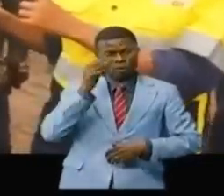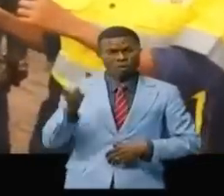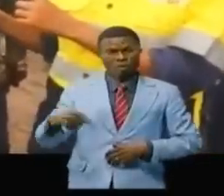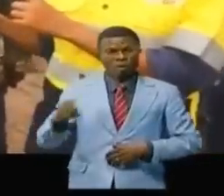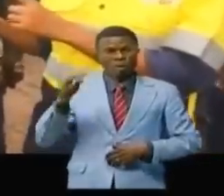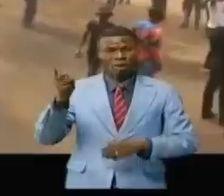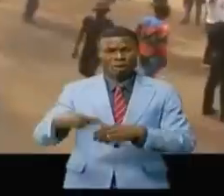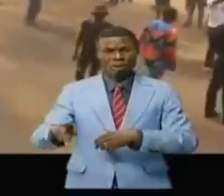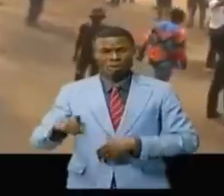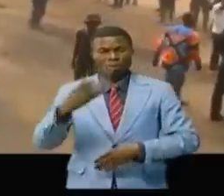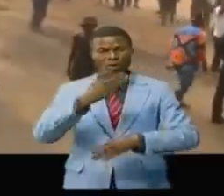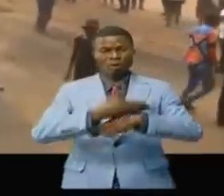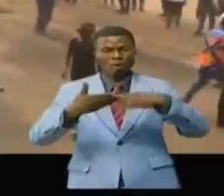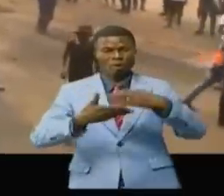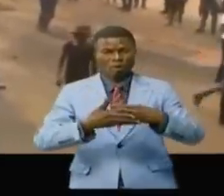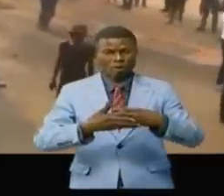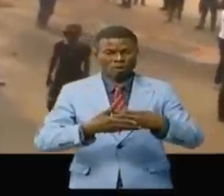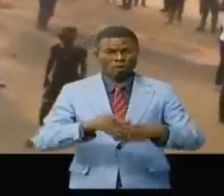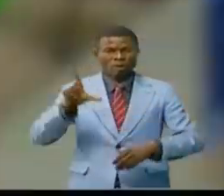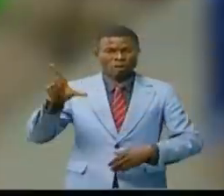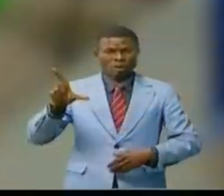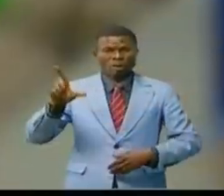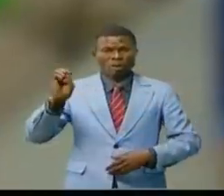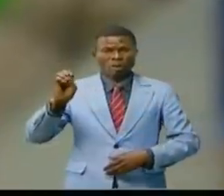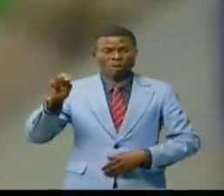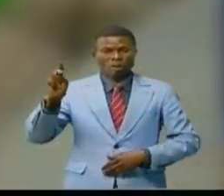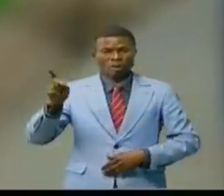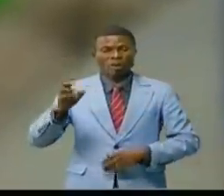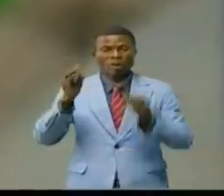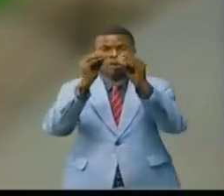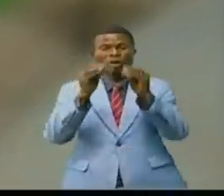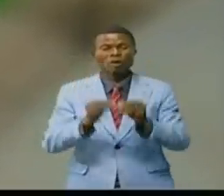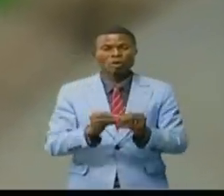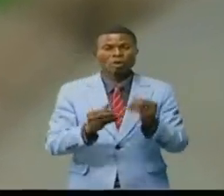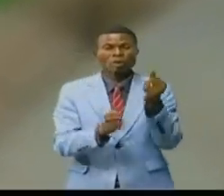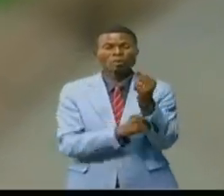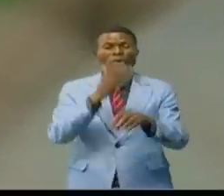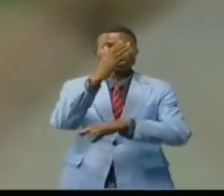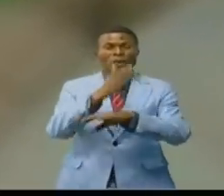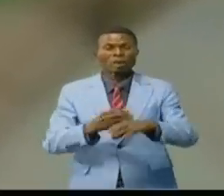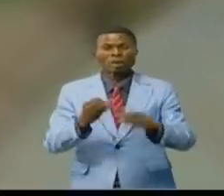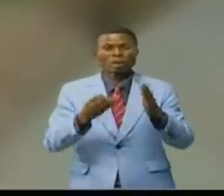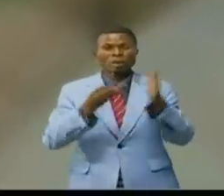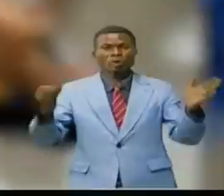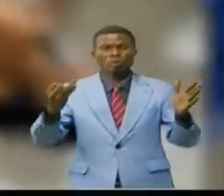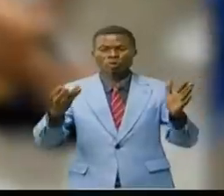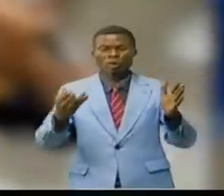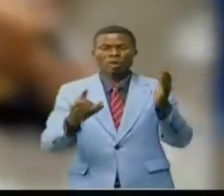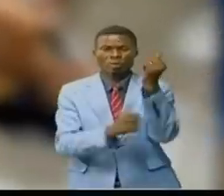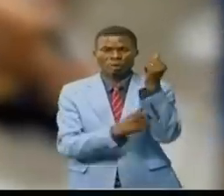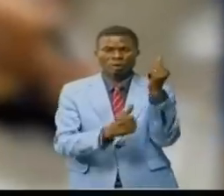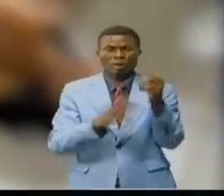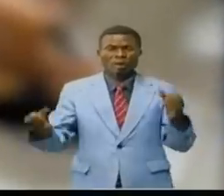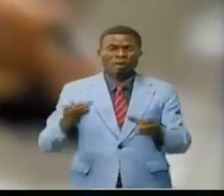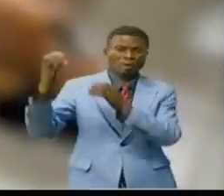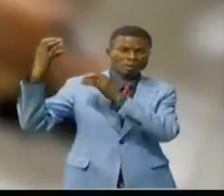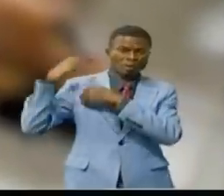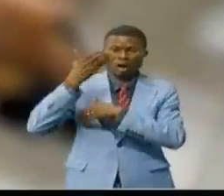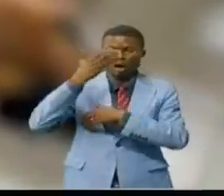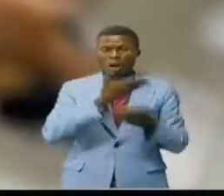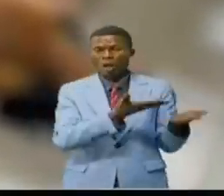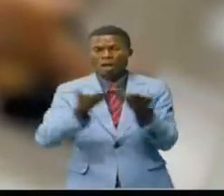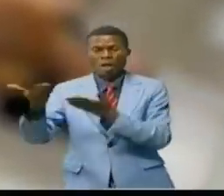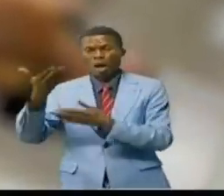ministre provincial des infrastructures Léopold Mbadou. Bilan provisoire pour les blessés, 60 personnes prises en charge à